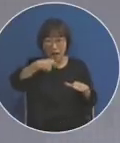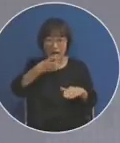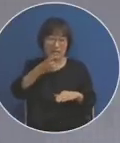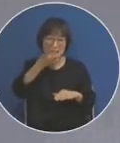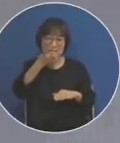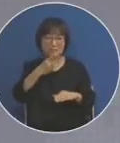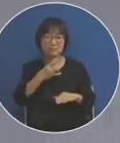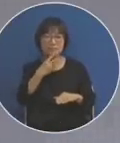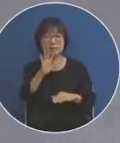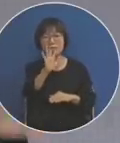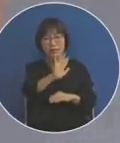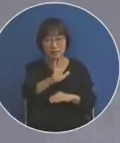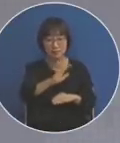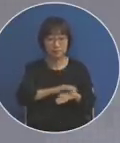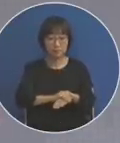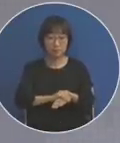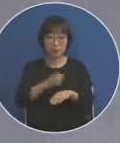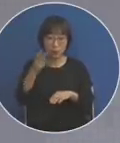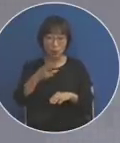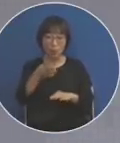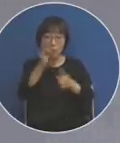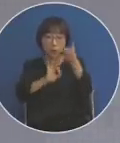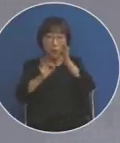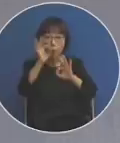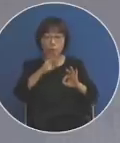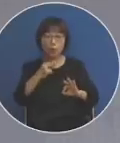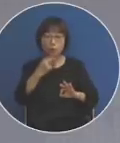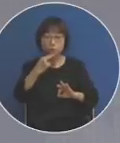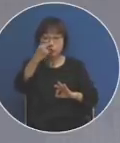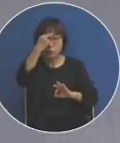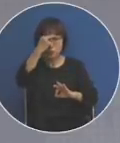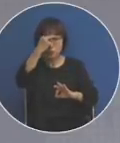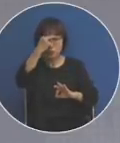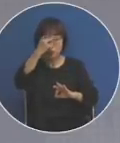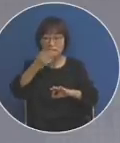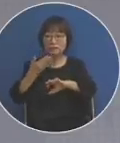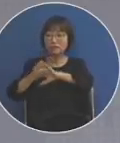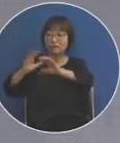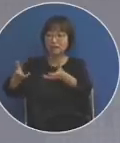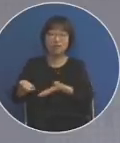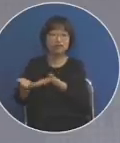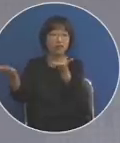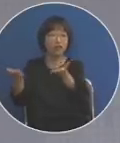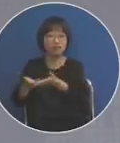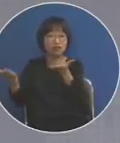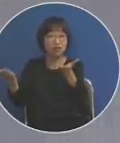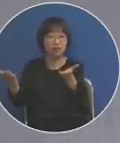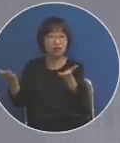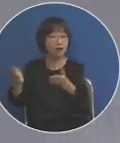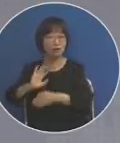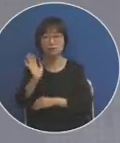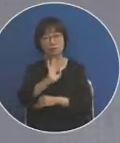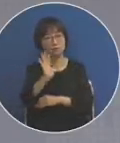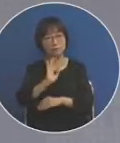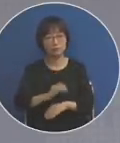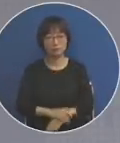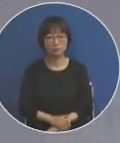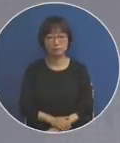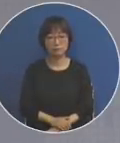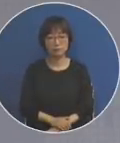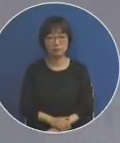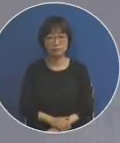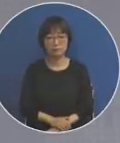grain. 너로 그 포도주를 이방인으로 마시지 않게 하겠다. And then foreigners shall not drink your wine which you have labored for.